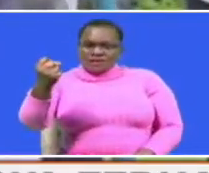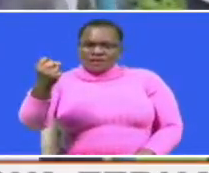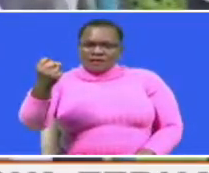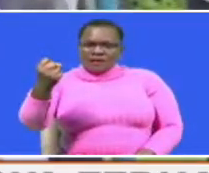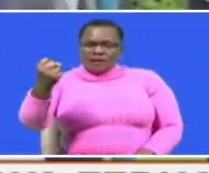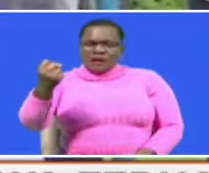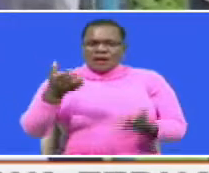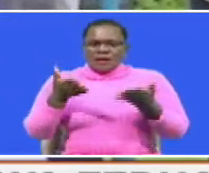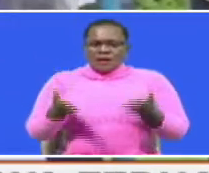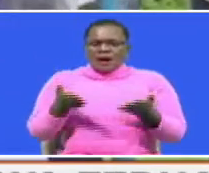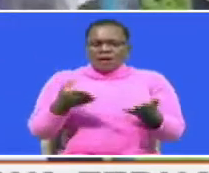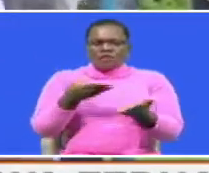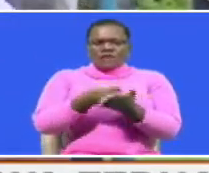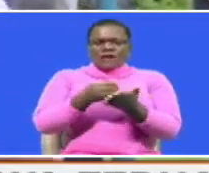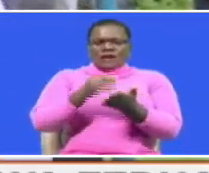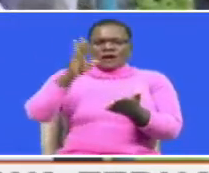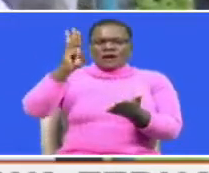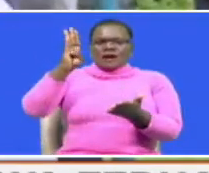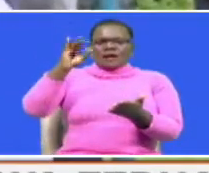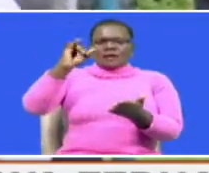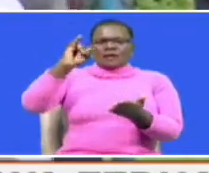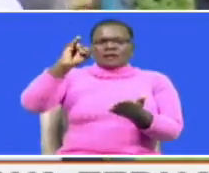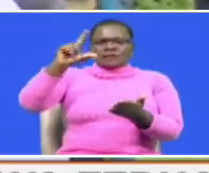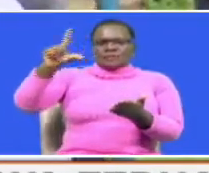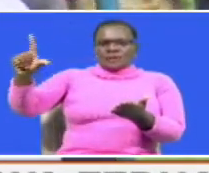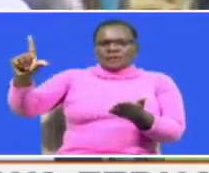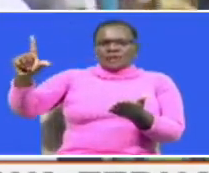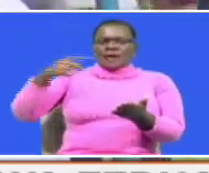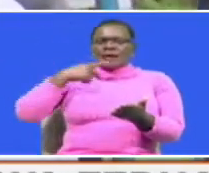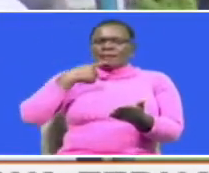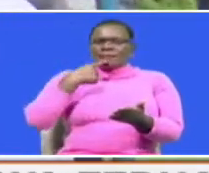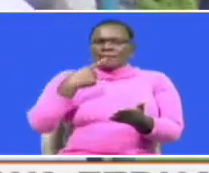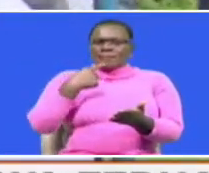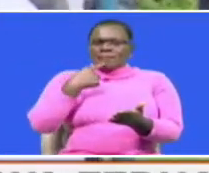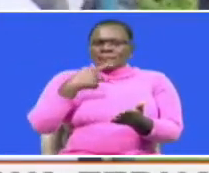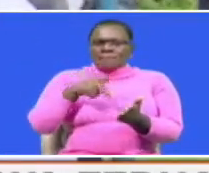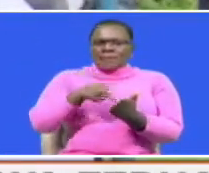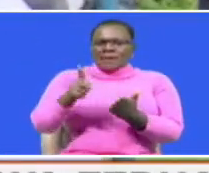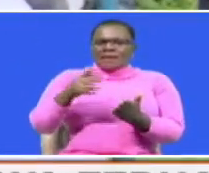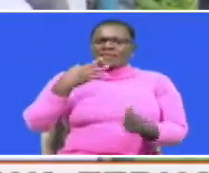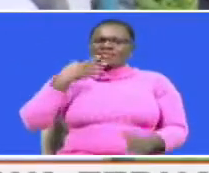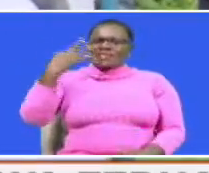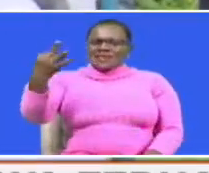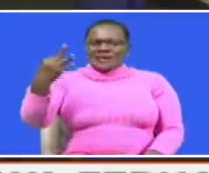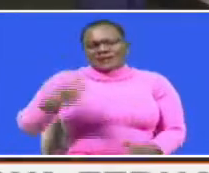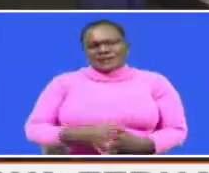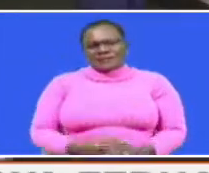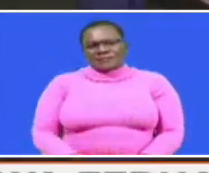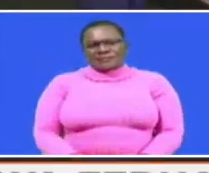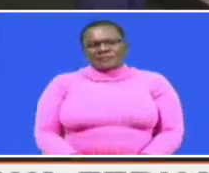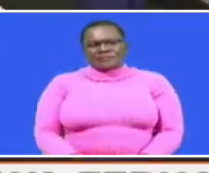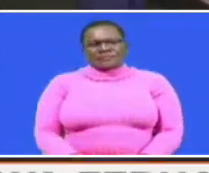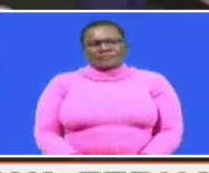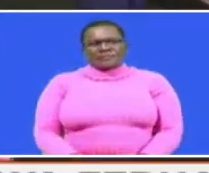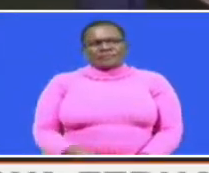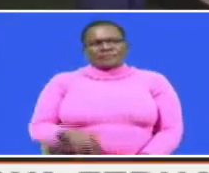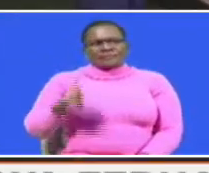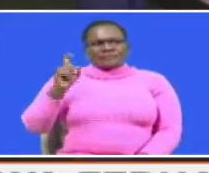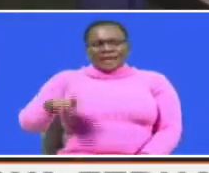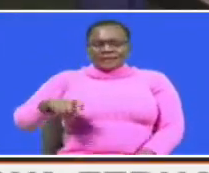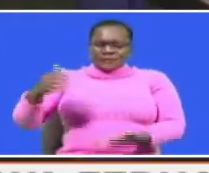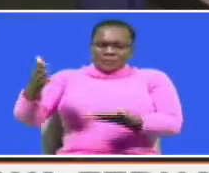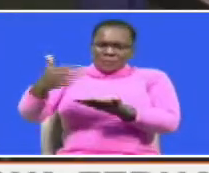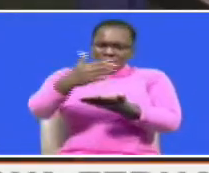In the current finance bill, we are going to be paying a minimum of 300 shillings. We must collect